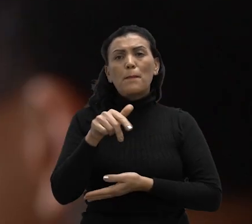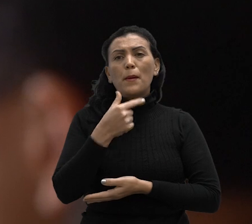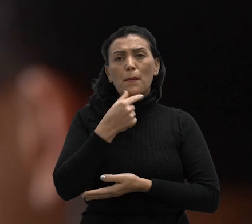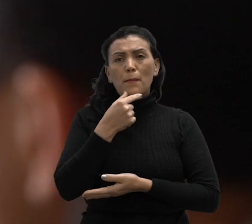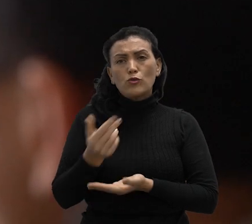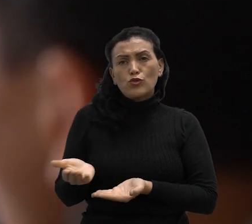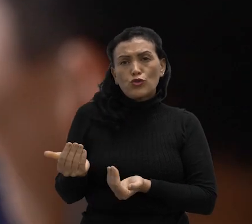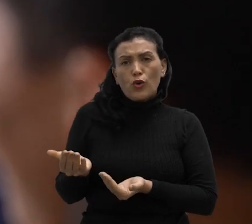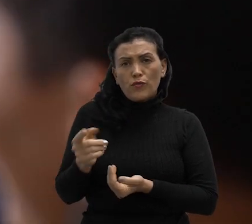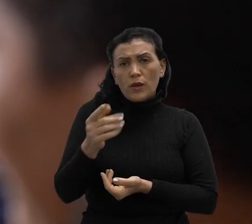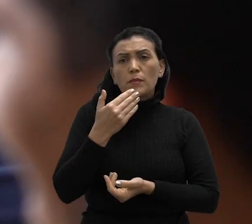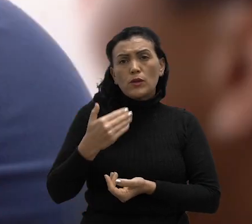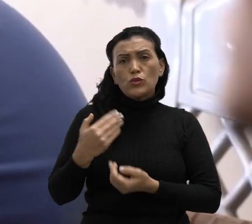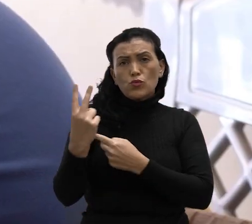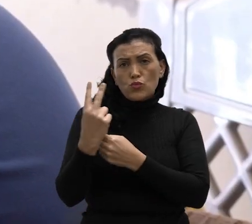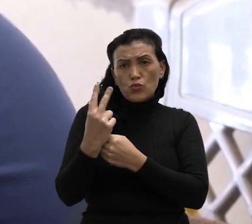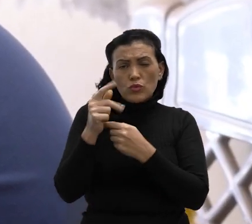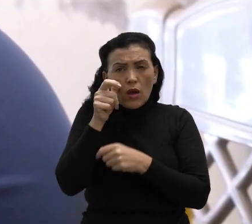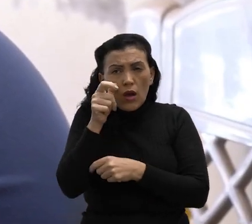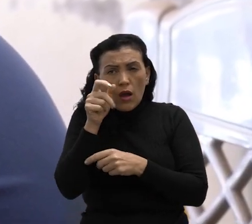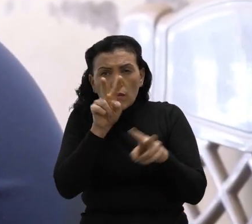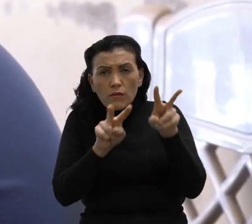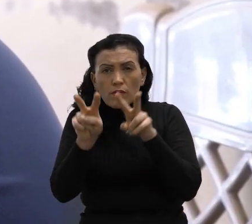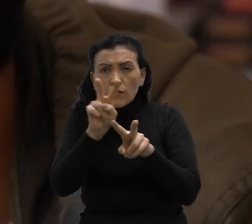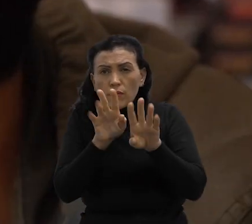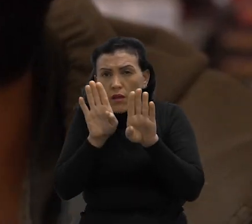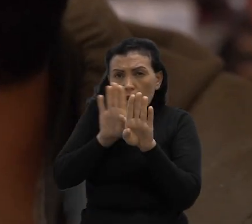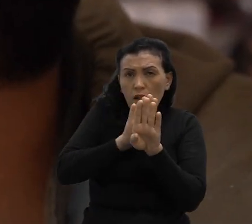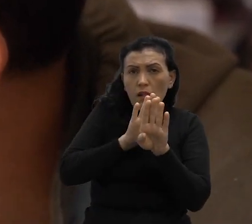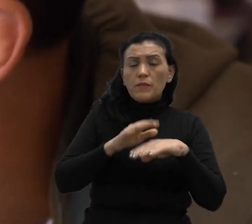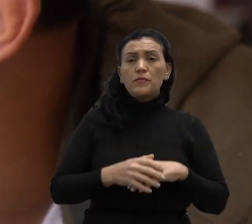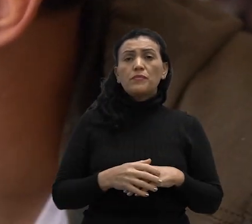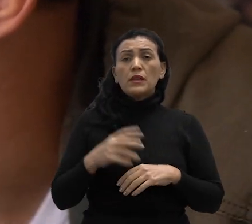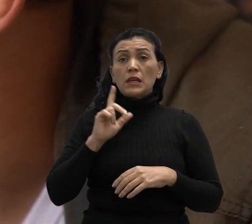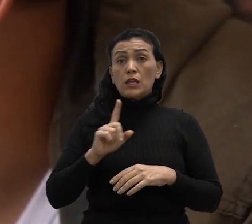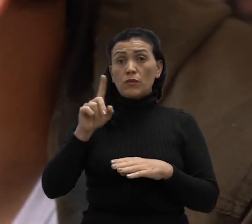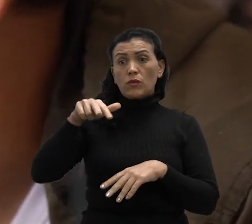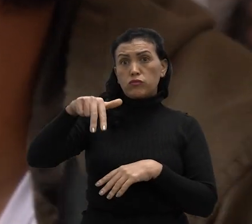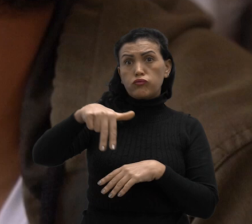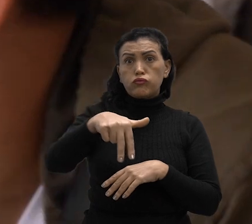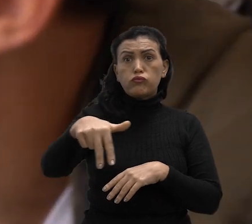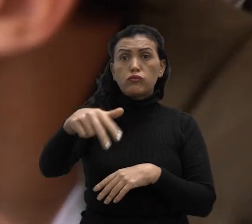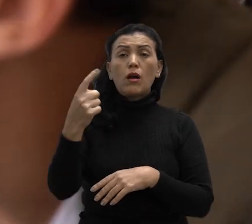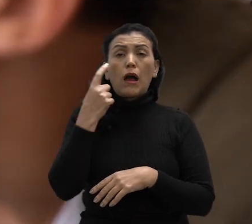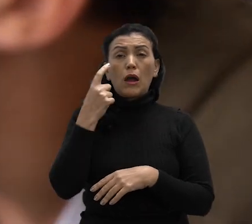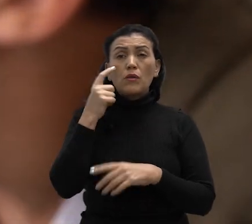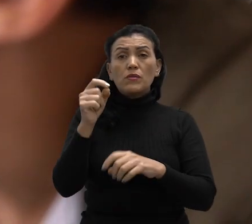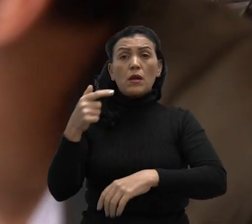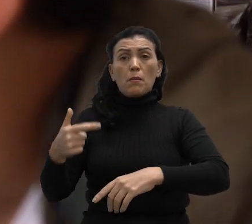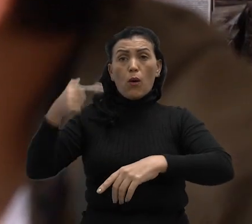حملنا أخوي الصغير كان اخوي الصغير معايا اللي قال لي خذه خليك انت ويا بابا. سمعت خبر